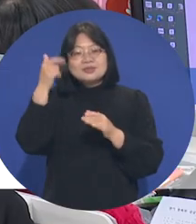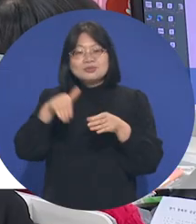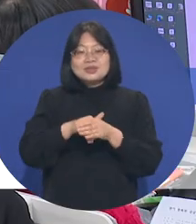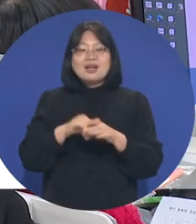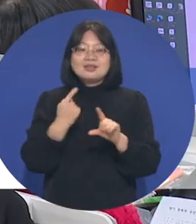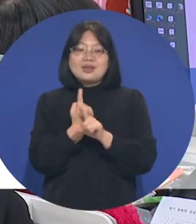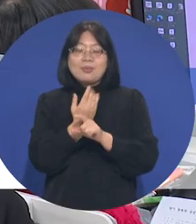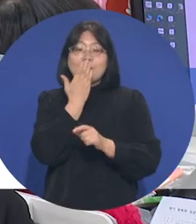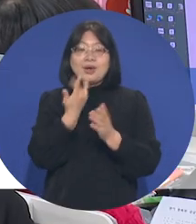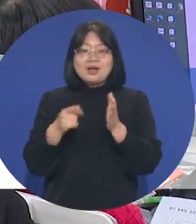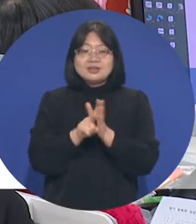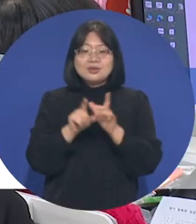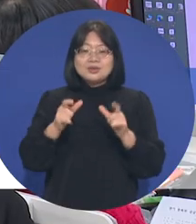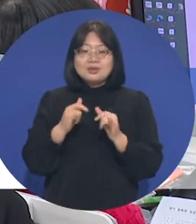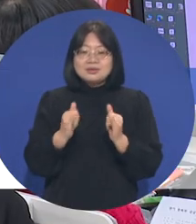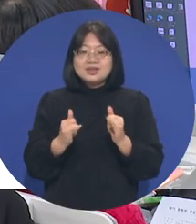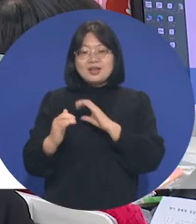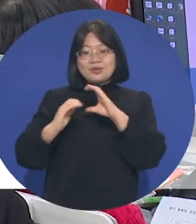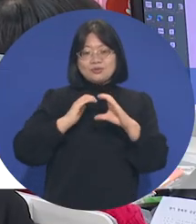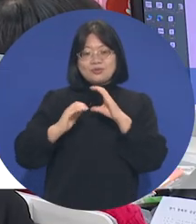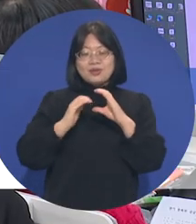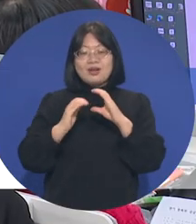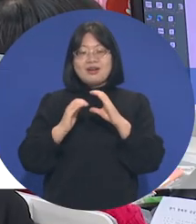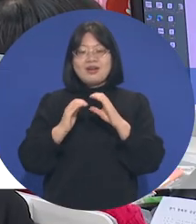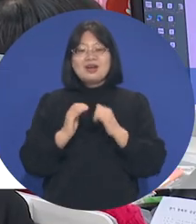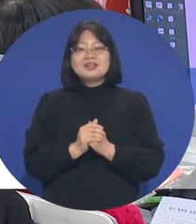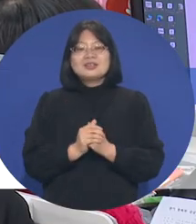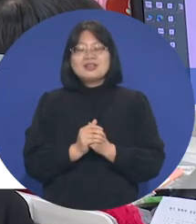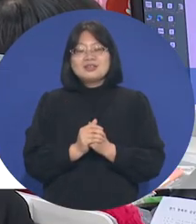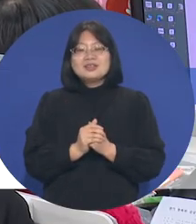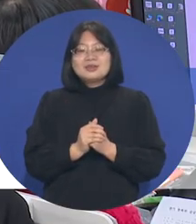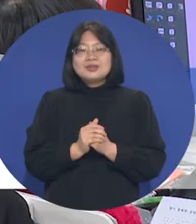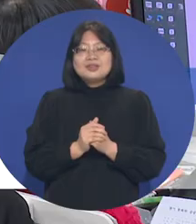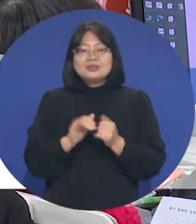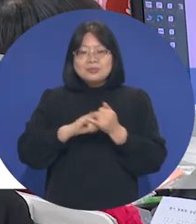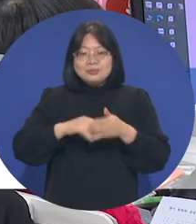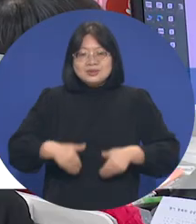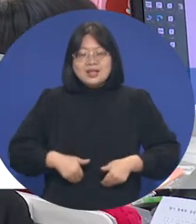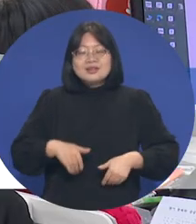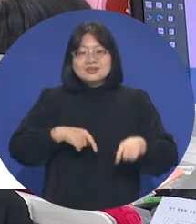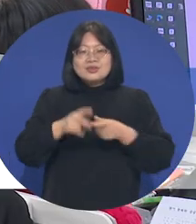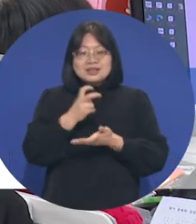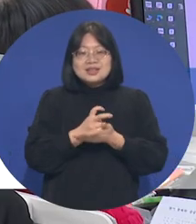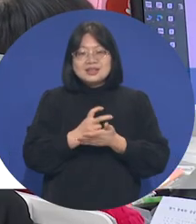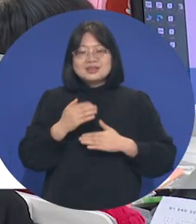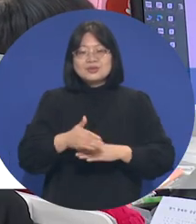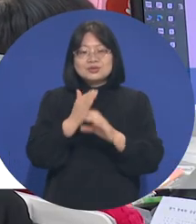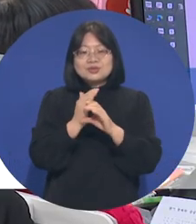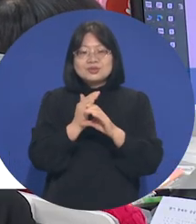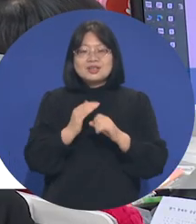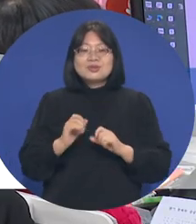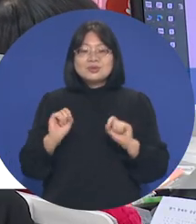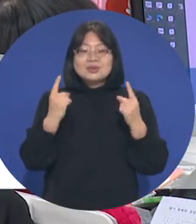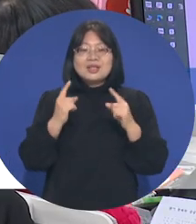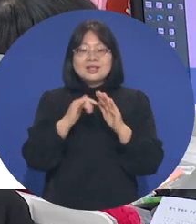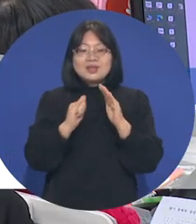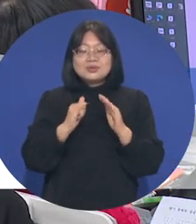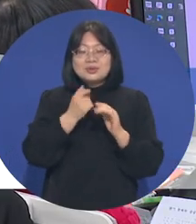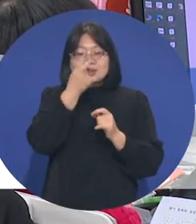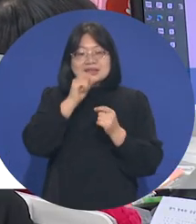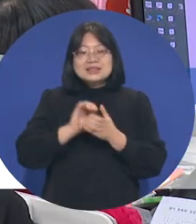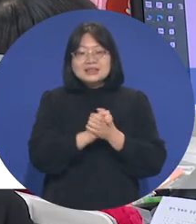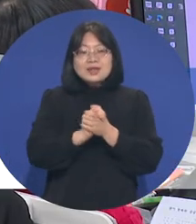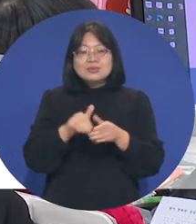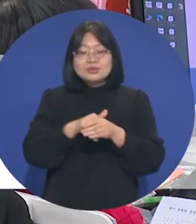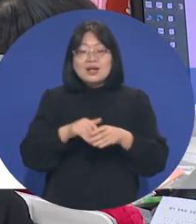문화가 개선될 수 있도록 도민과 소통된 현장 정책을 추진하고 있습니다 아울러 가족 친화 문화 학산을 위한